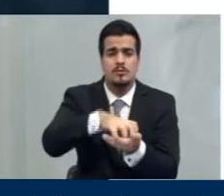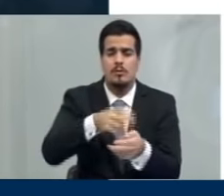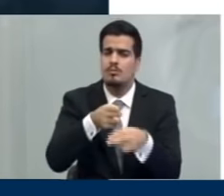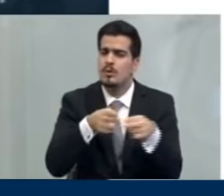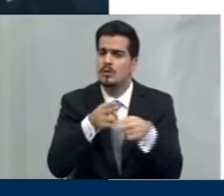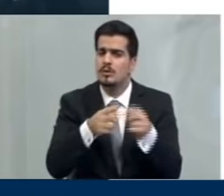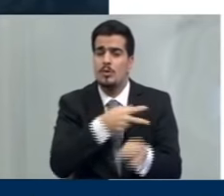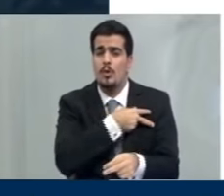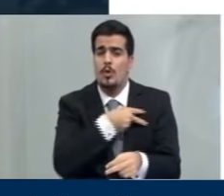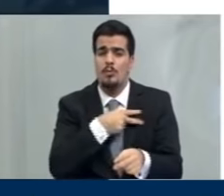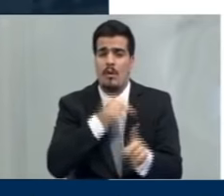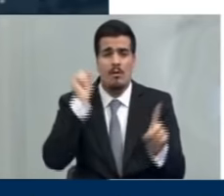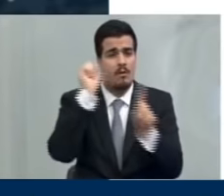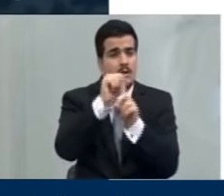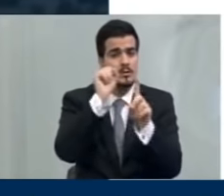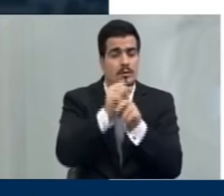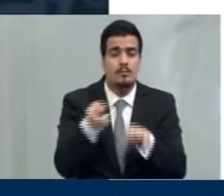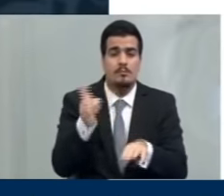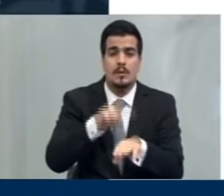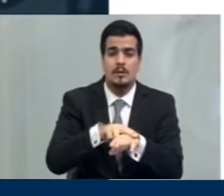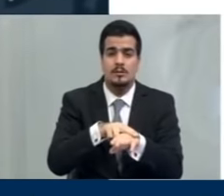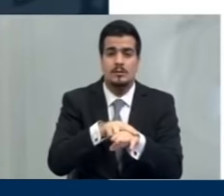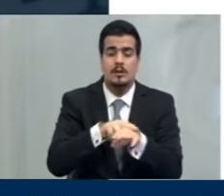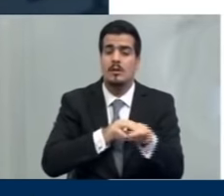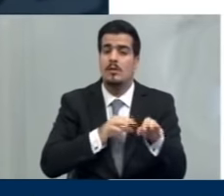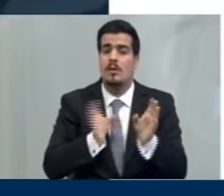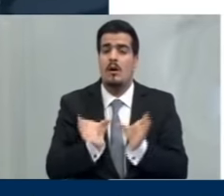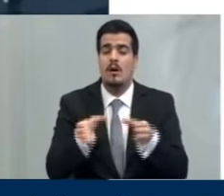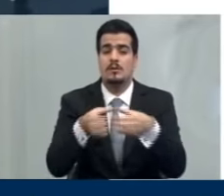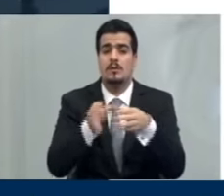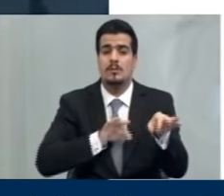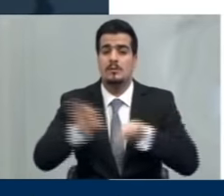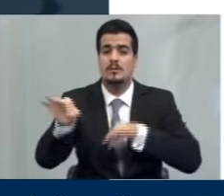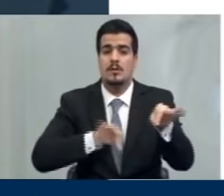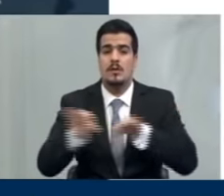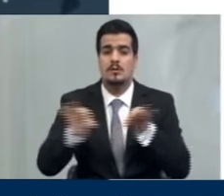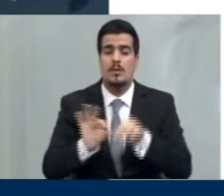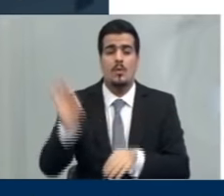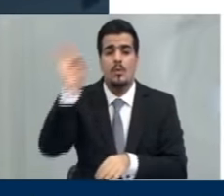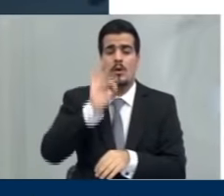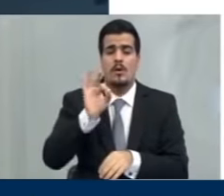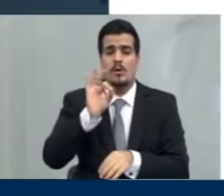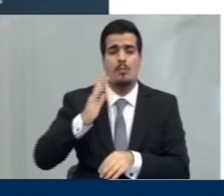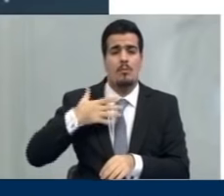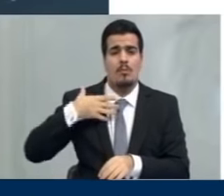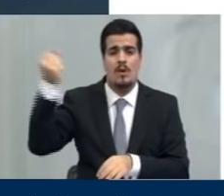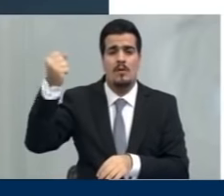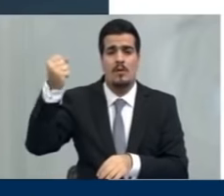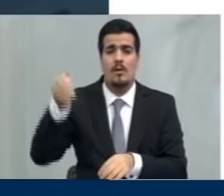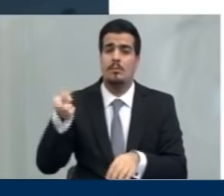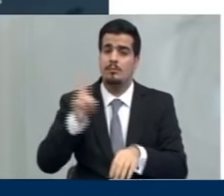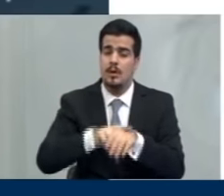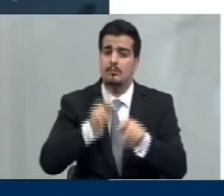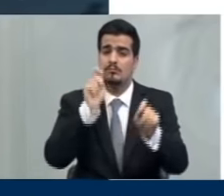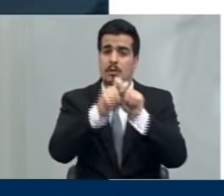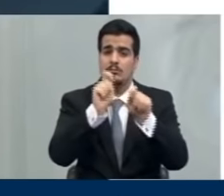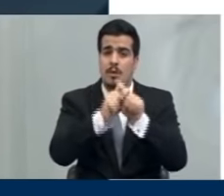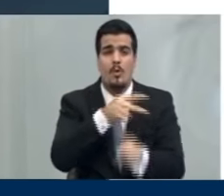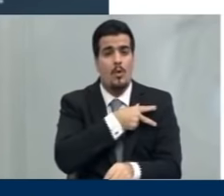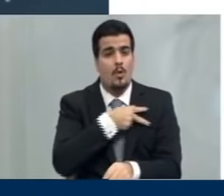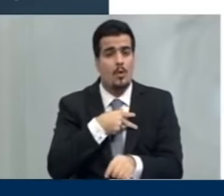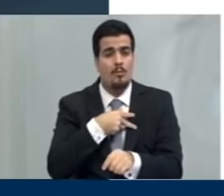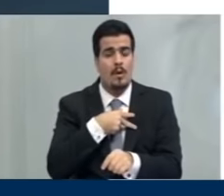ومؤسسات الدولة، إضافة إلى مقر عدد من الأحزاب السياسية في المحافظة، وكذلك قيام الجهات